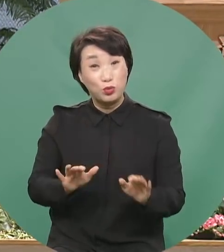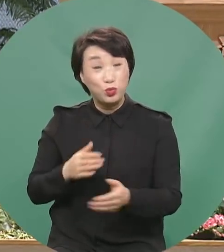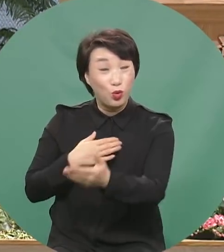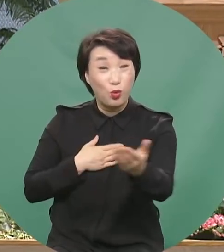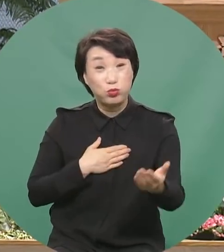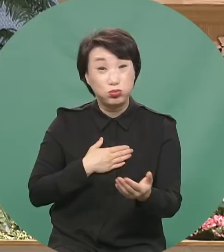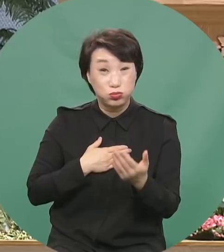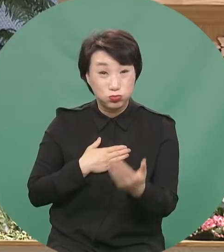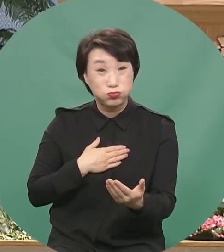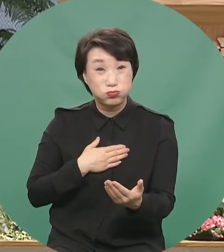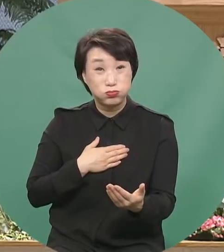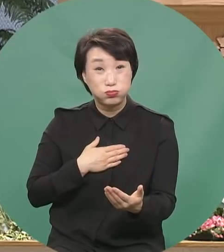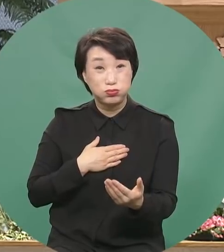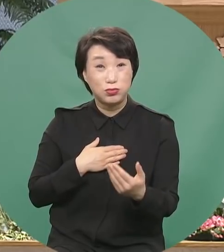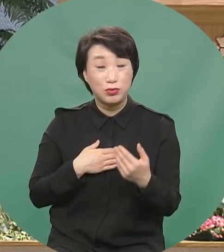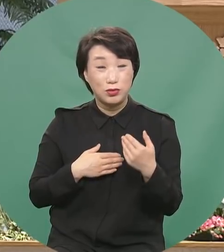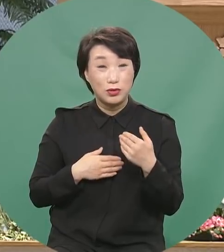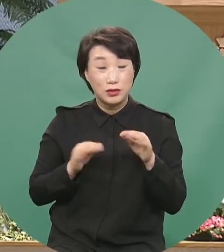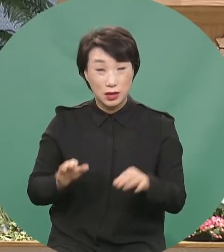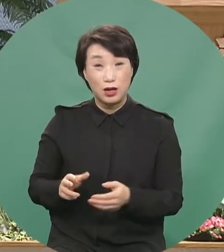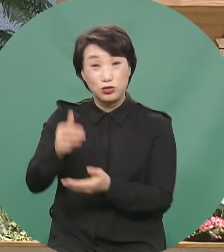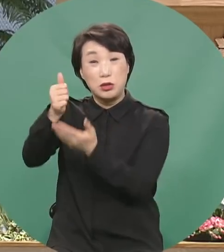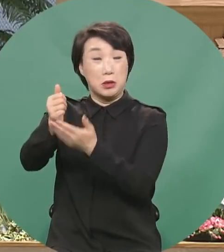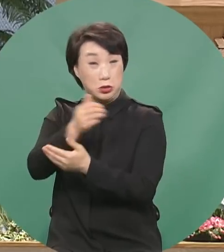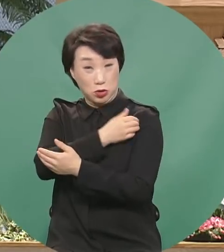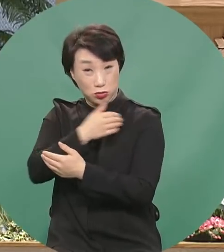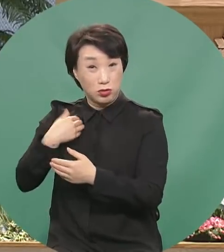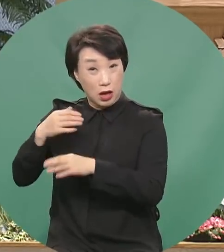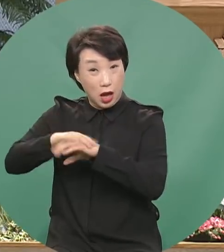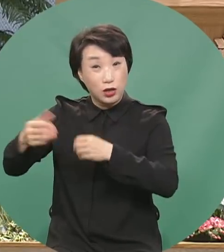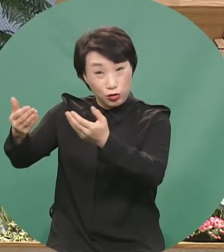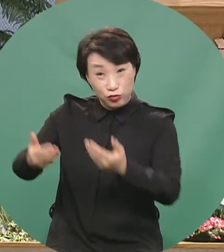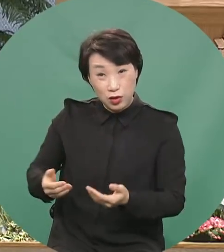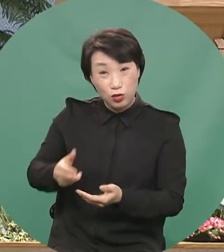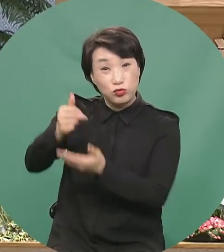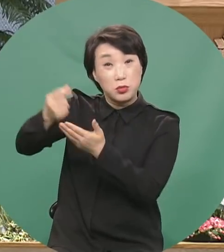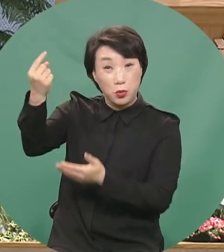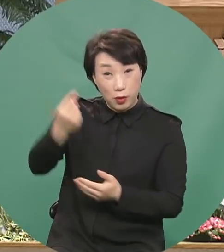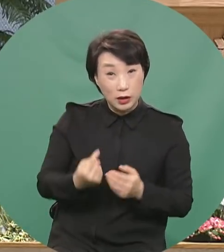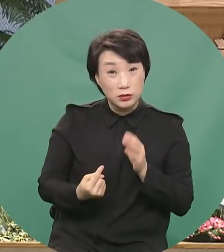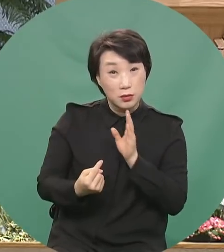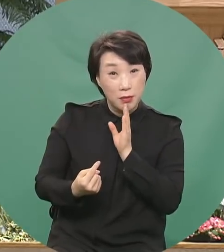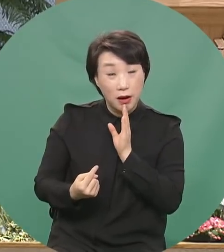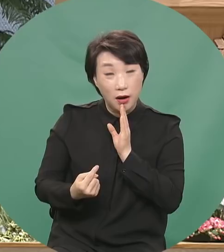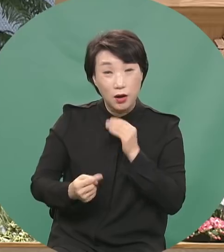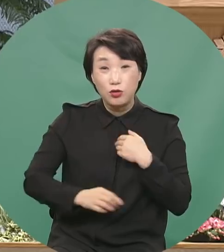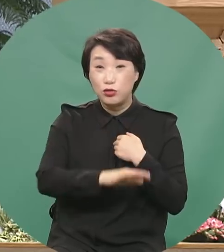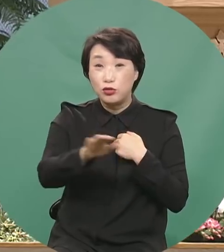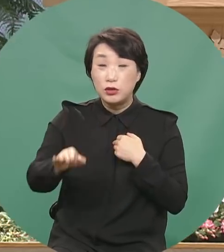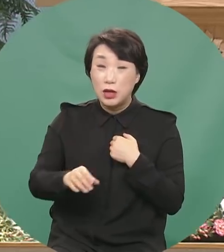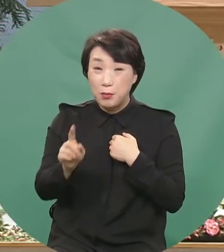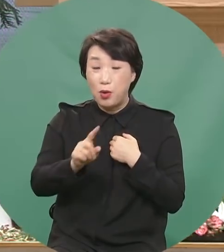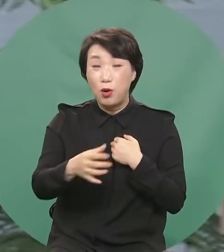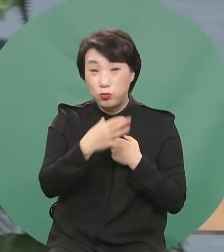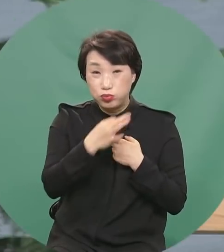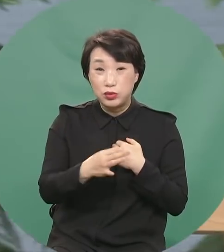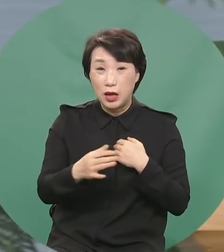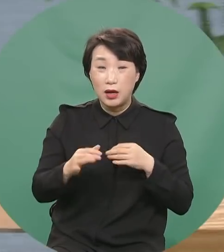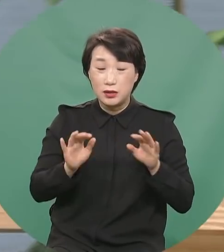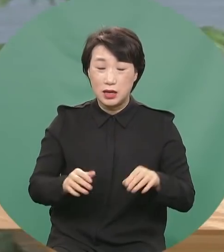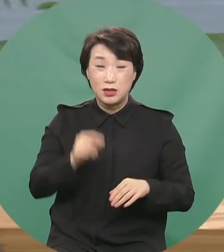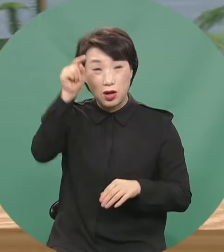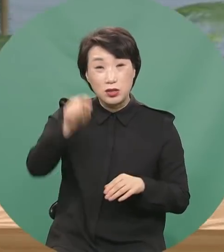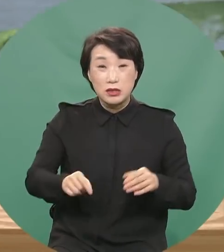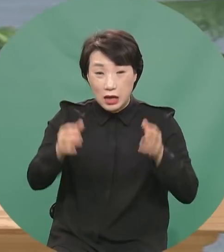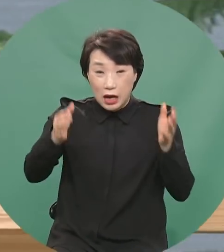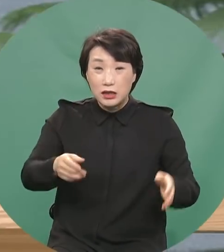여러분은 내가 능히 해결해 주겠다고 주님이 오셔서 우리의 어떤 불행도, 우주 안에